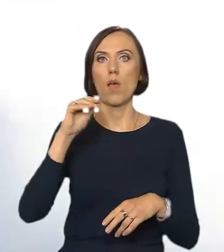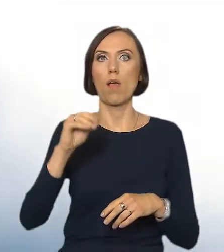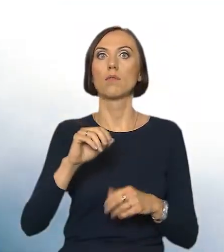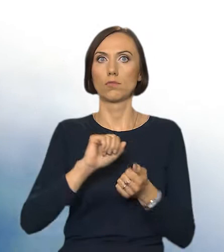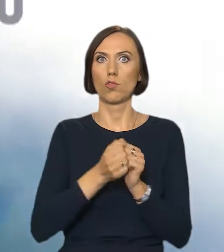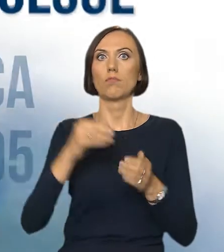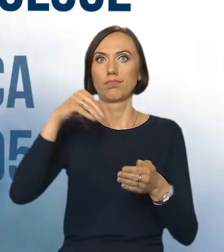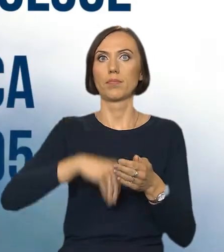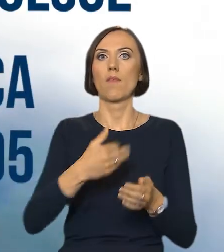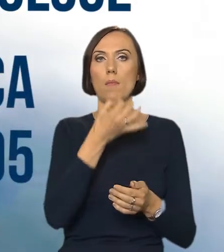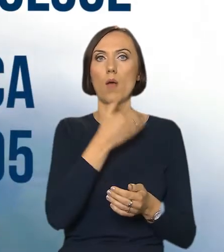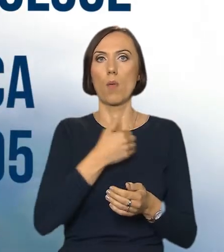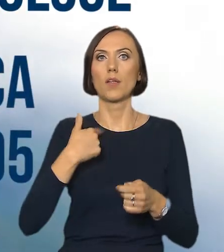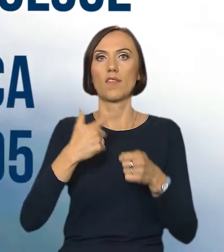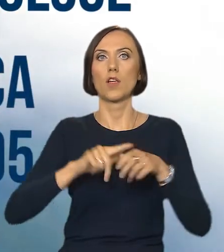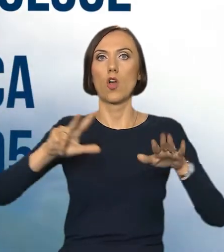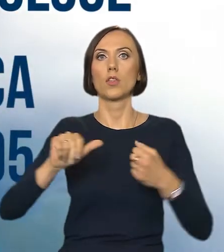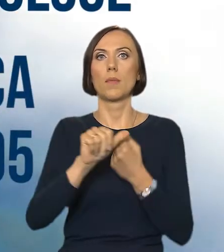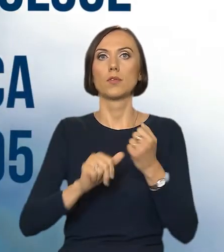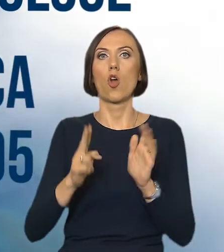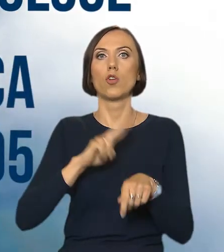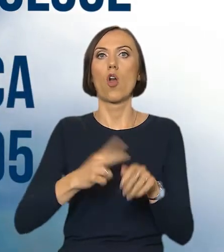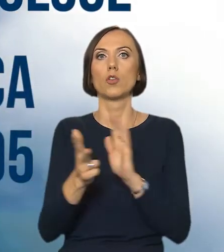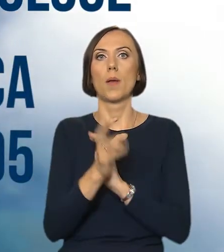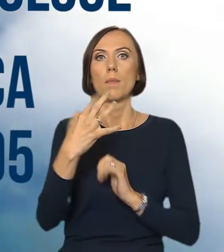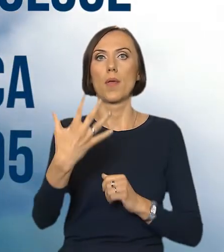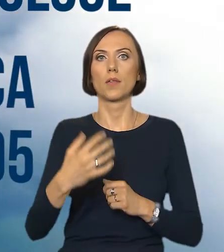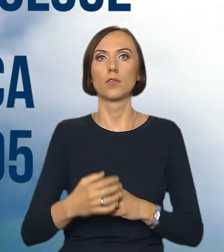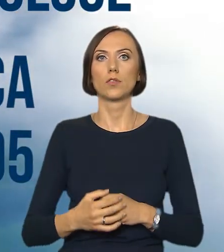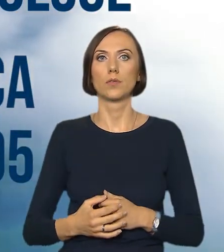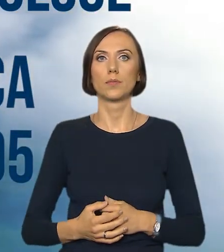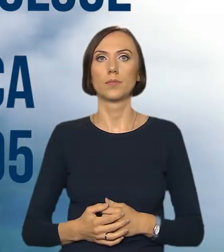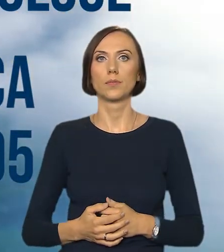europejskie są w Małopolsce. 28 lipca, 18:05.